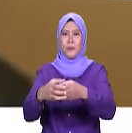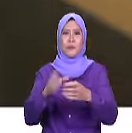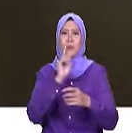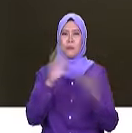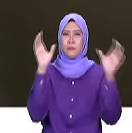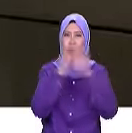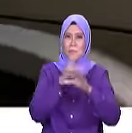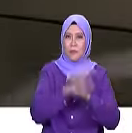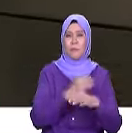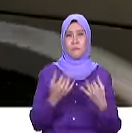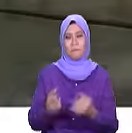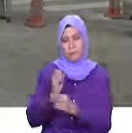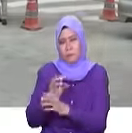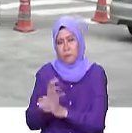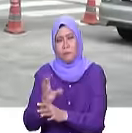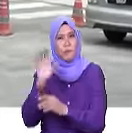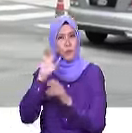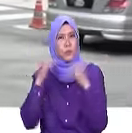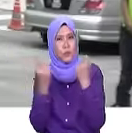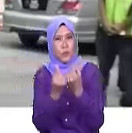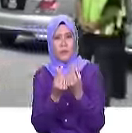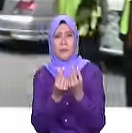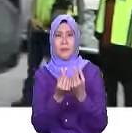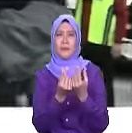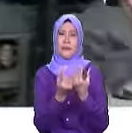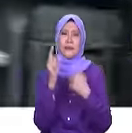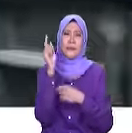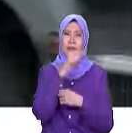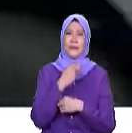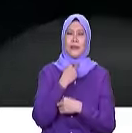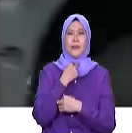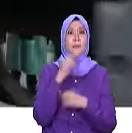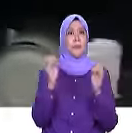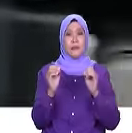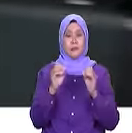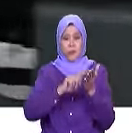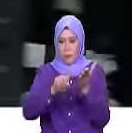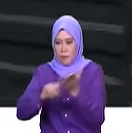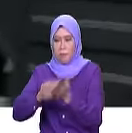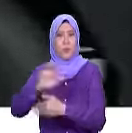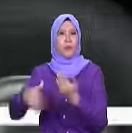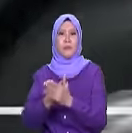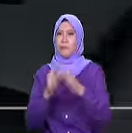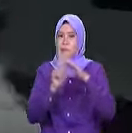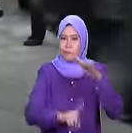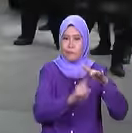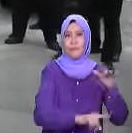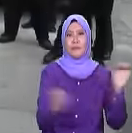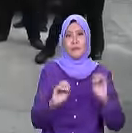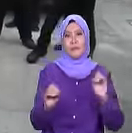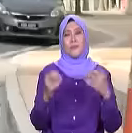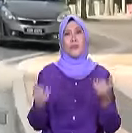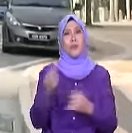sedia menggandakan usaha untuk mengenal pasti golongan terjejas dengan jaminan tiada yang tercicir. Setakat ini, lebih